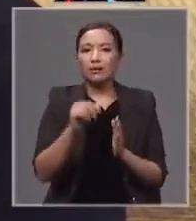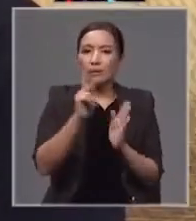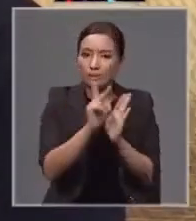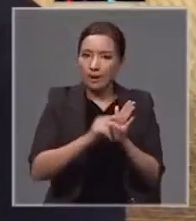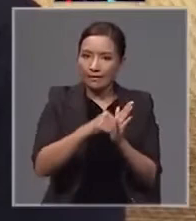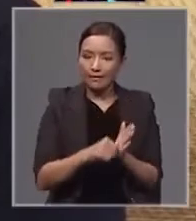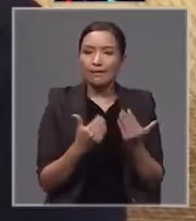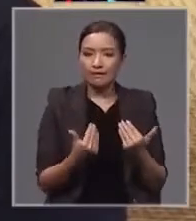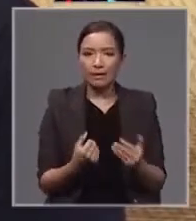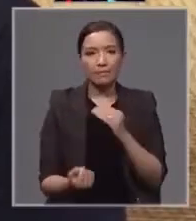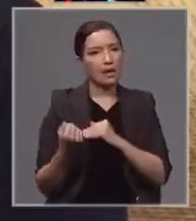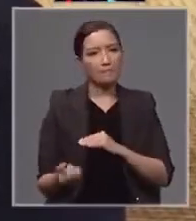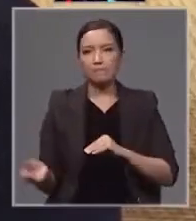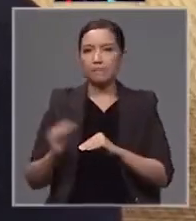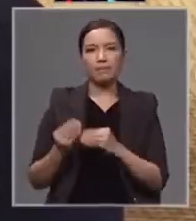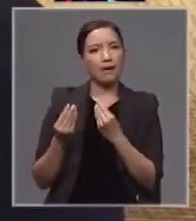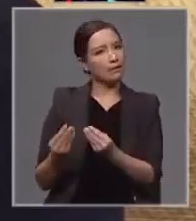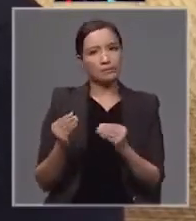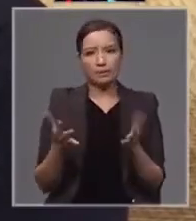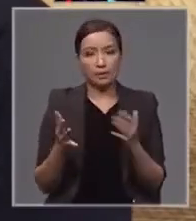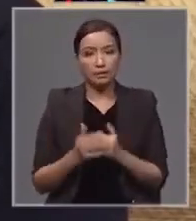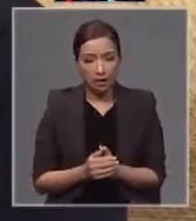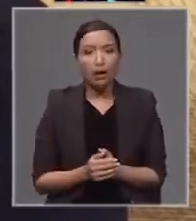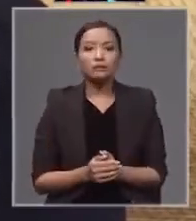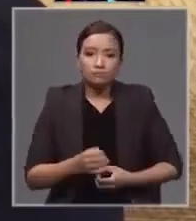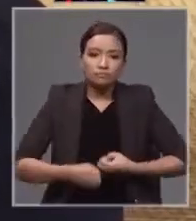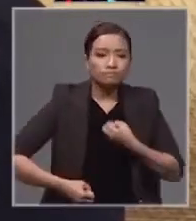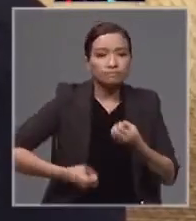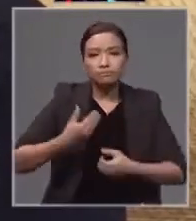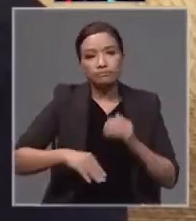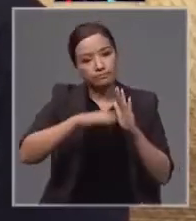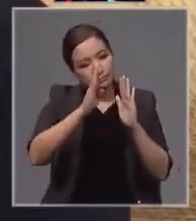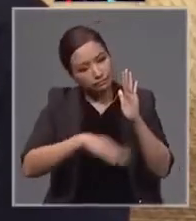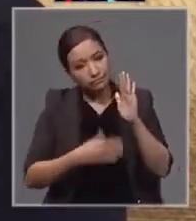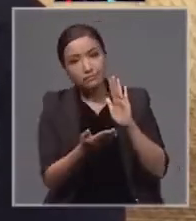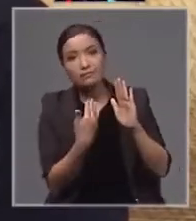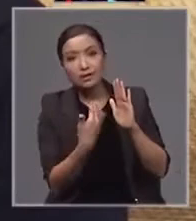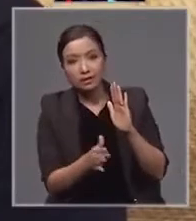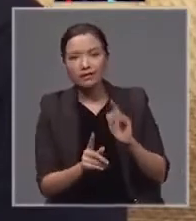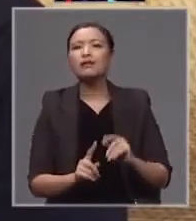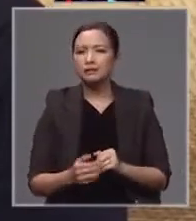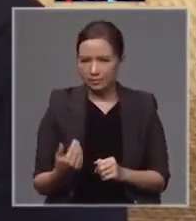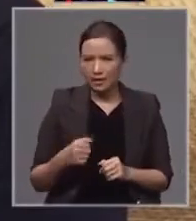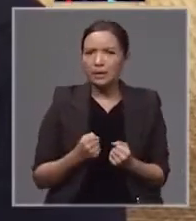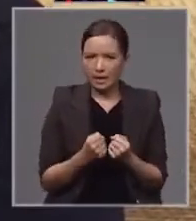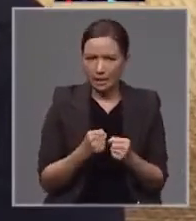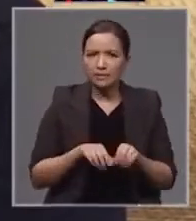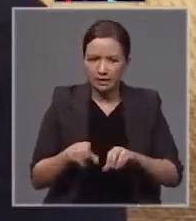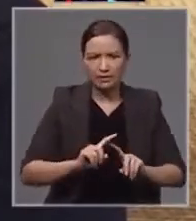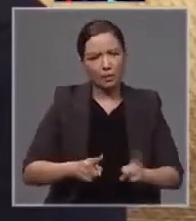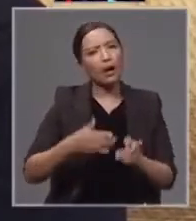เห็นที่จะไปจัดตามภูมิภาคเนี่ยมันเป็นความพยายามที่จะจัดแต่ว่ามันก็เป็นอุปสรรคไปในตัวเพราะว่าประชาช